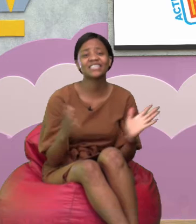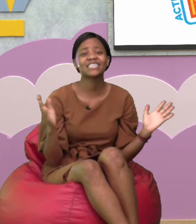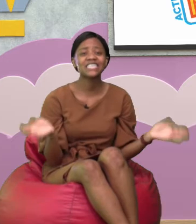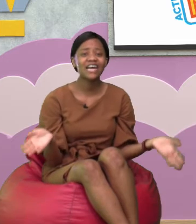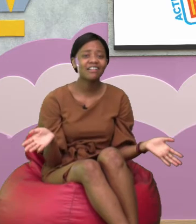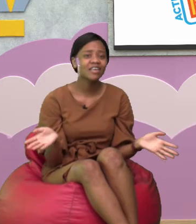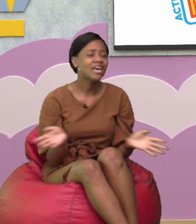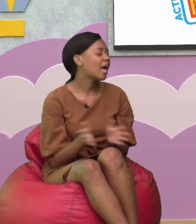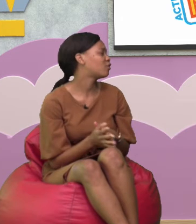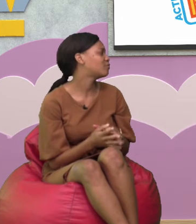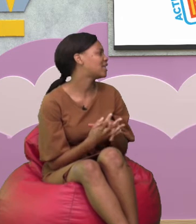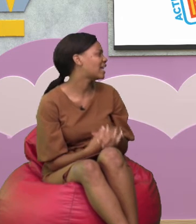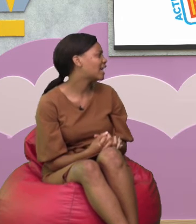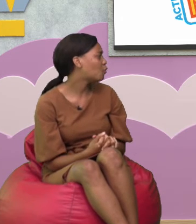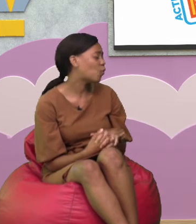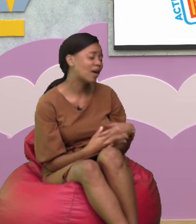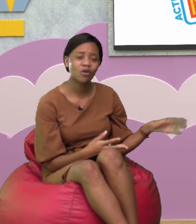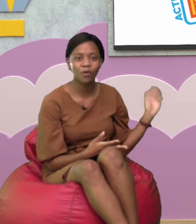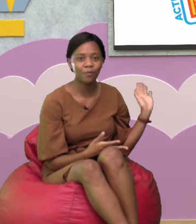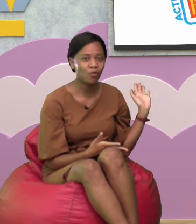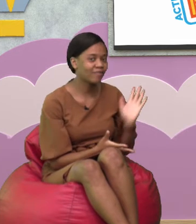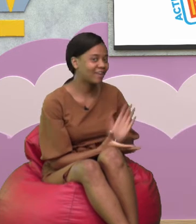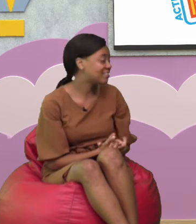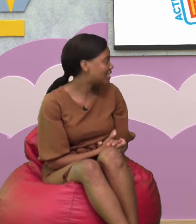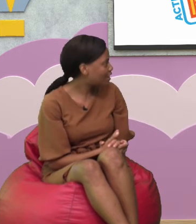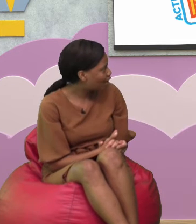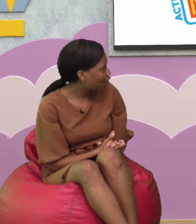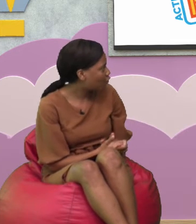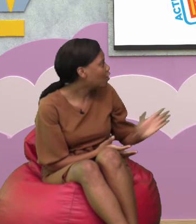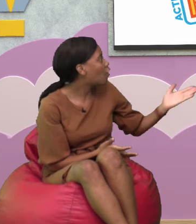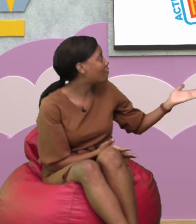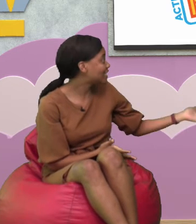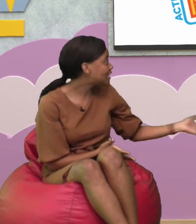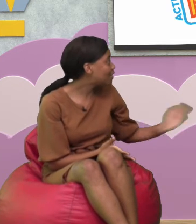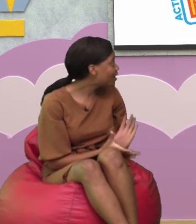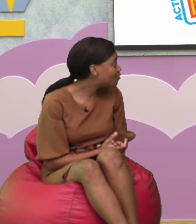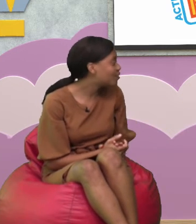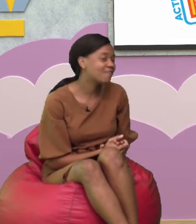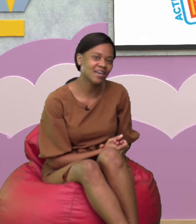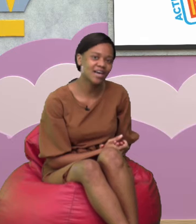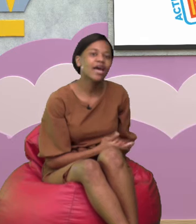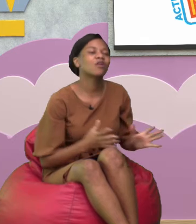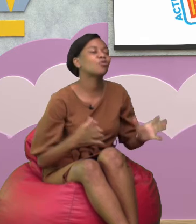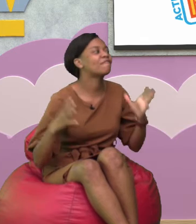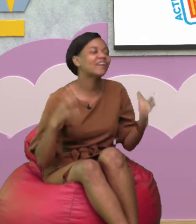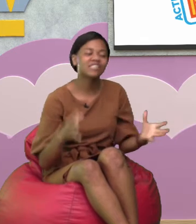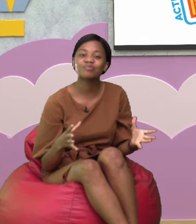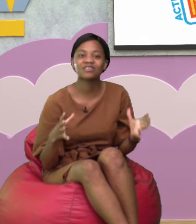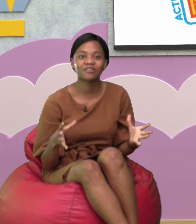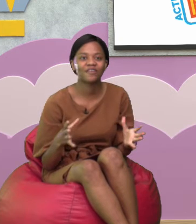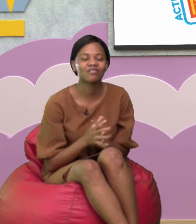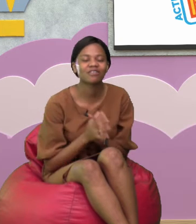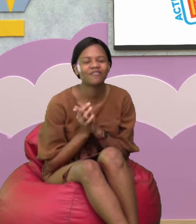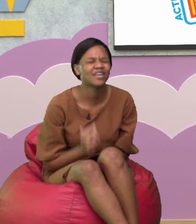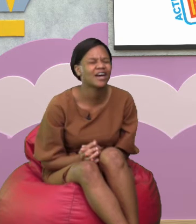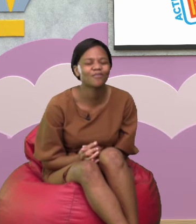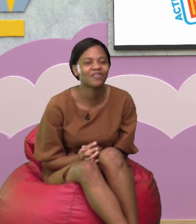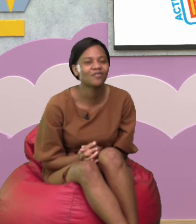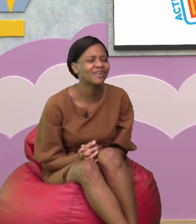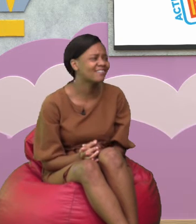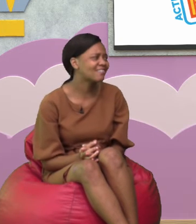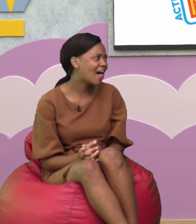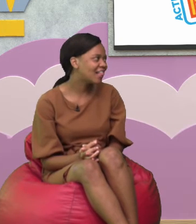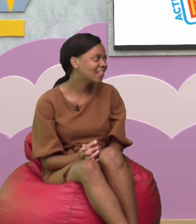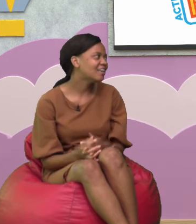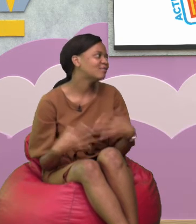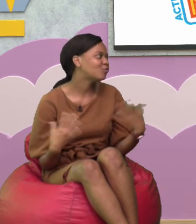om met julle te gesels en om te hoor oor wat se tema of wat die tema is vir die week en oor wat spesifiek ons gaan vandag praat.